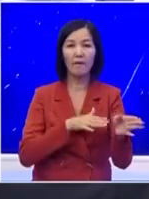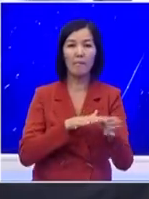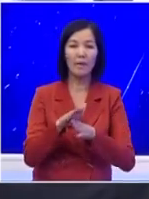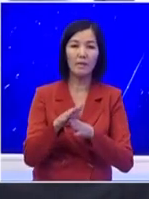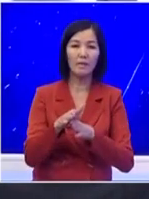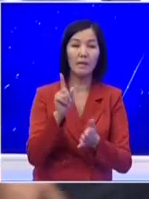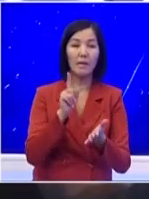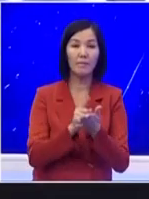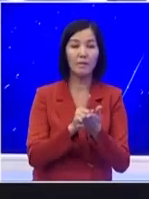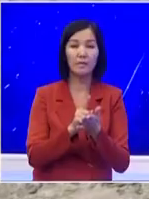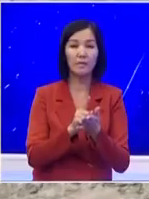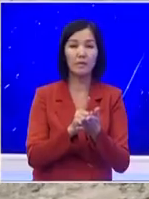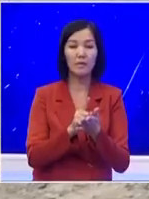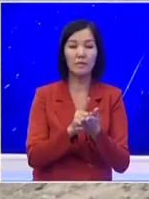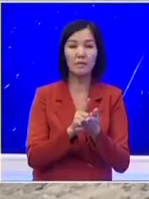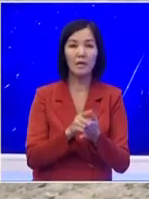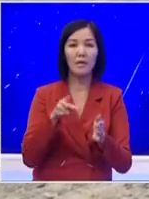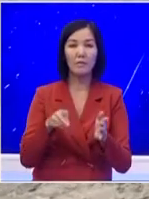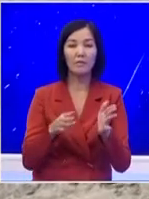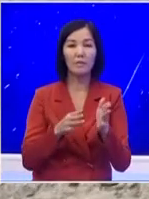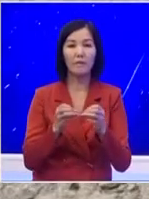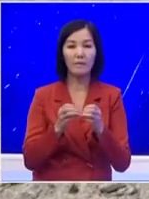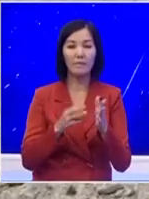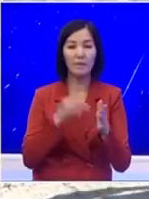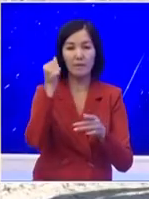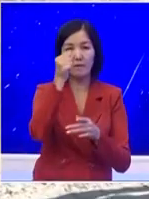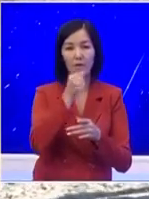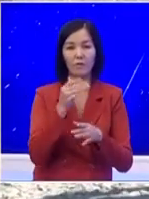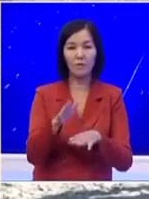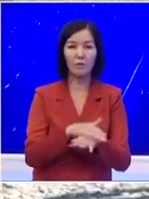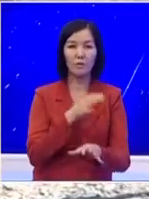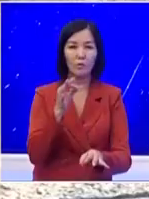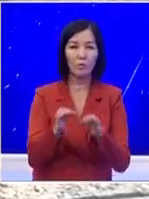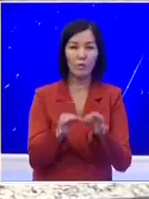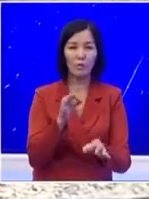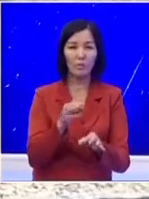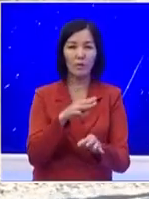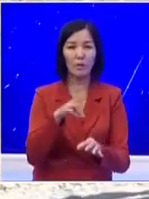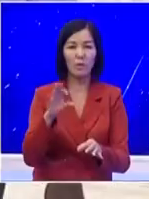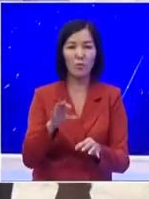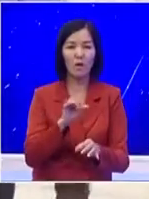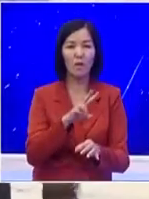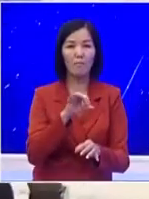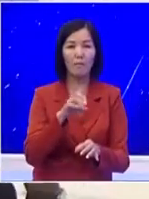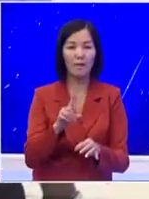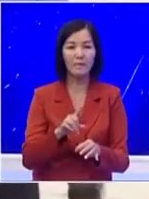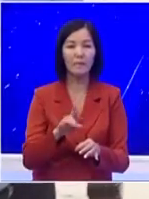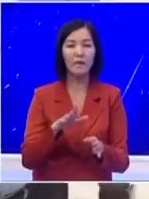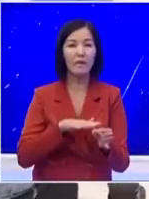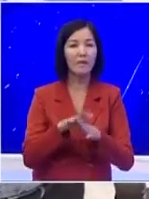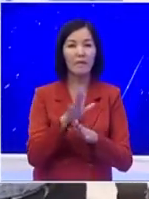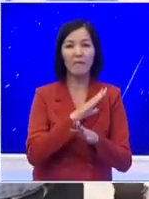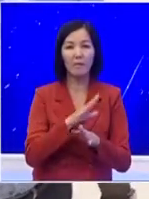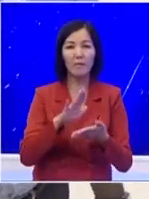взятые обязательства на совесть. Так, с 2018 года тянутся судебные тяжбы с ТОО «Алмаз-М», не выполнившим